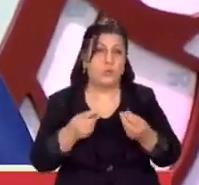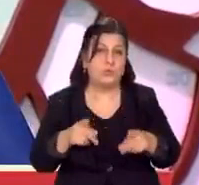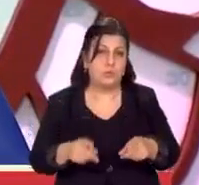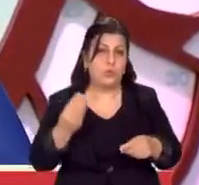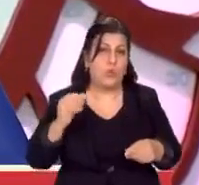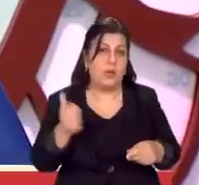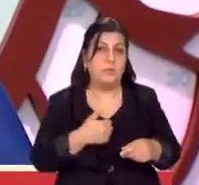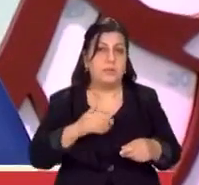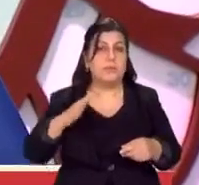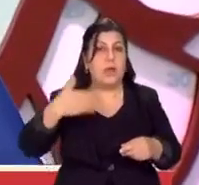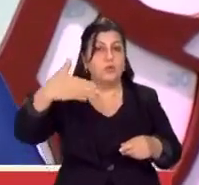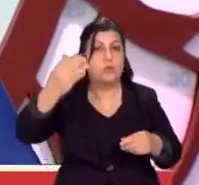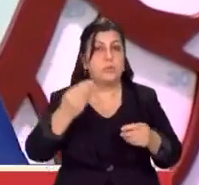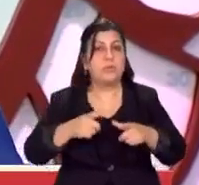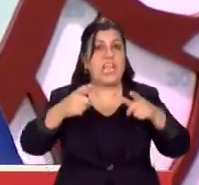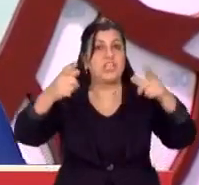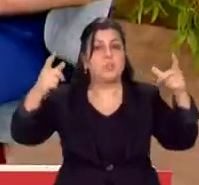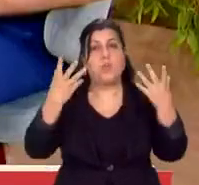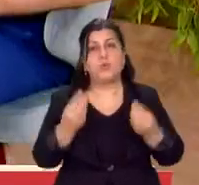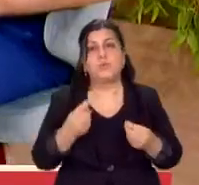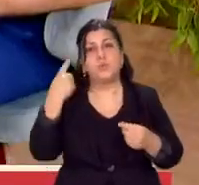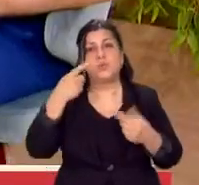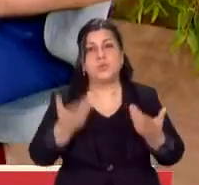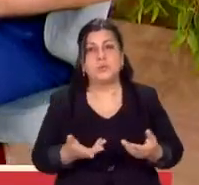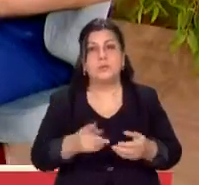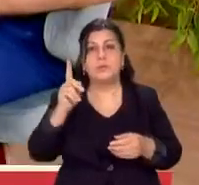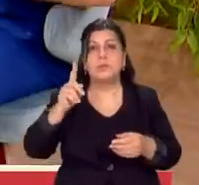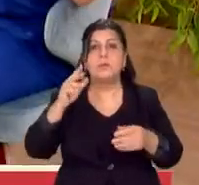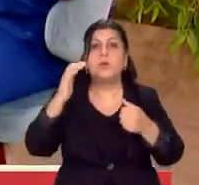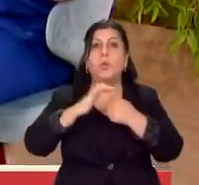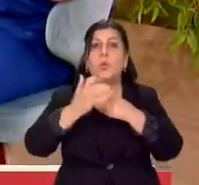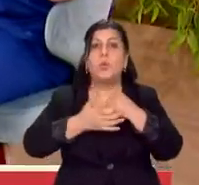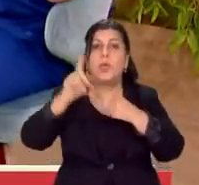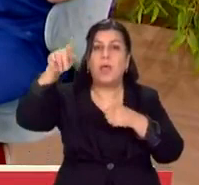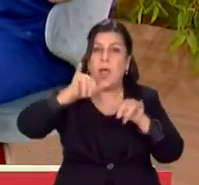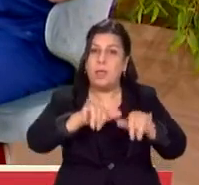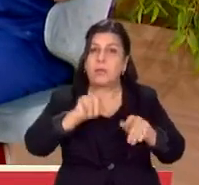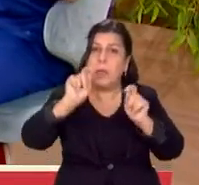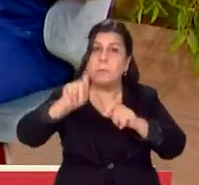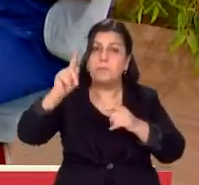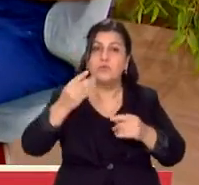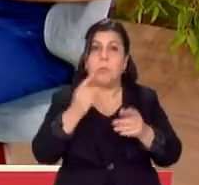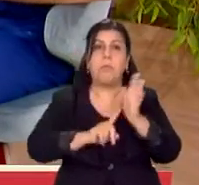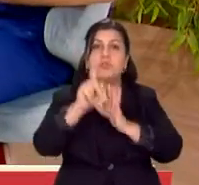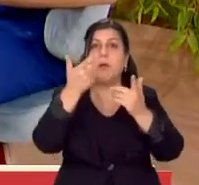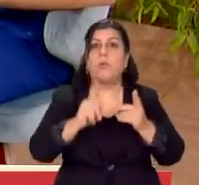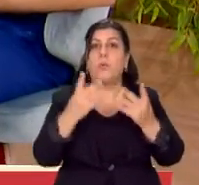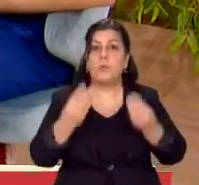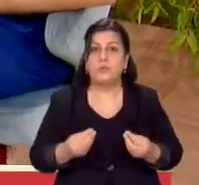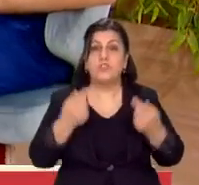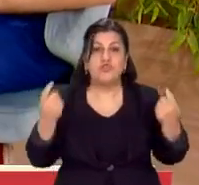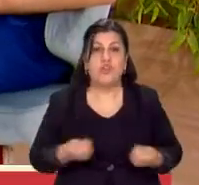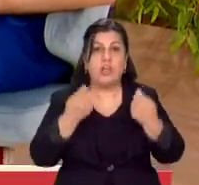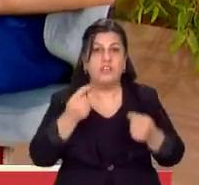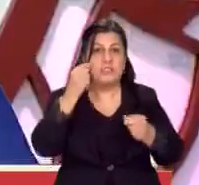bunun Belki daha geliştirmesi lazım diye düşünüyoruz uygulandığı ülkelerde çok başarılı olmuş çünkü gerçekten sağlık çalışanlarının